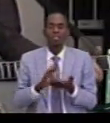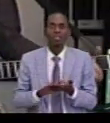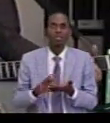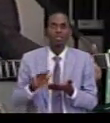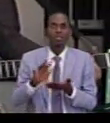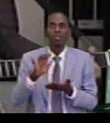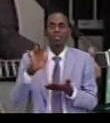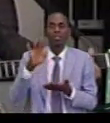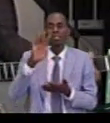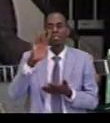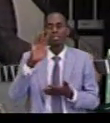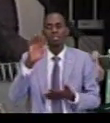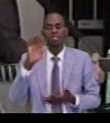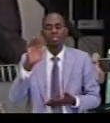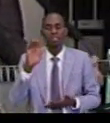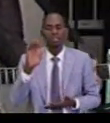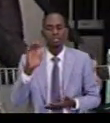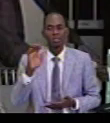gloire